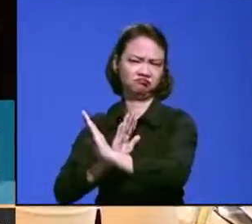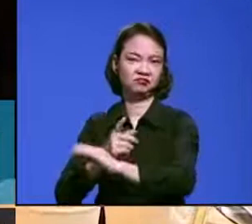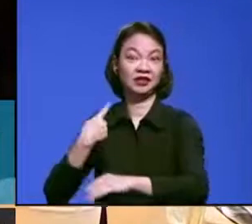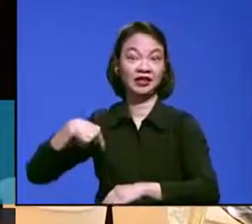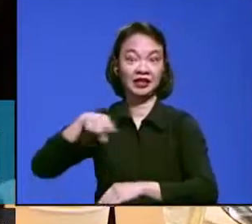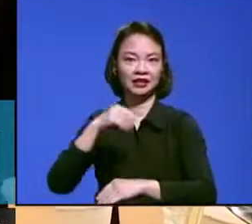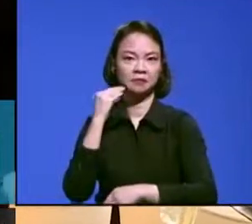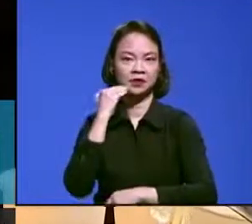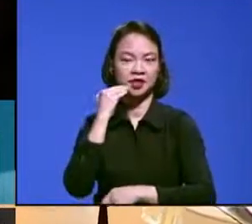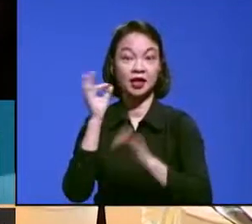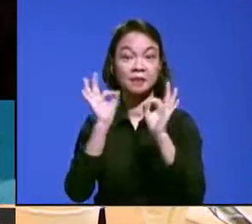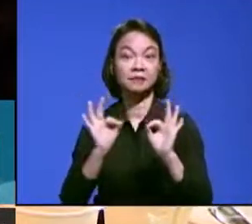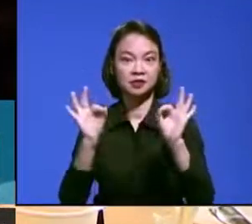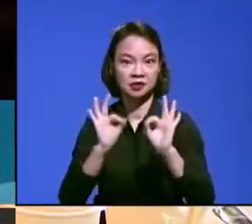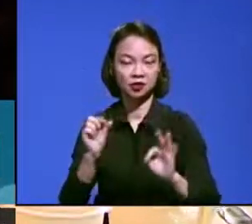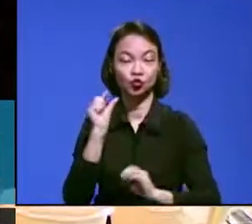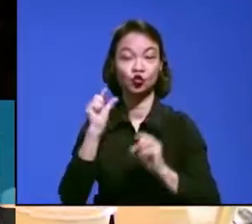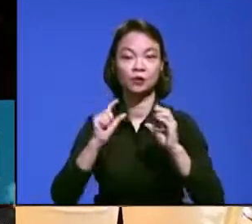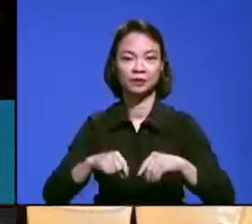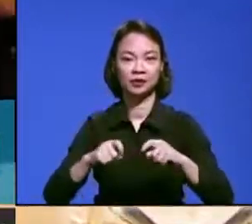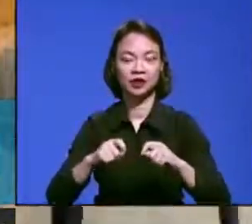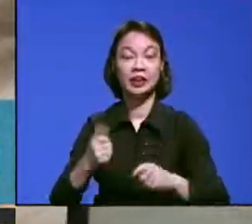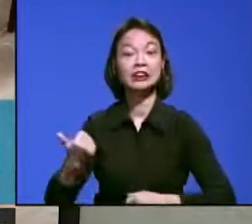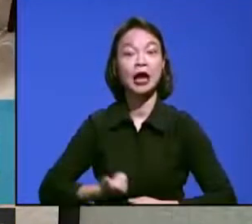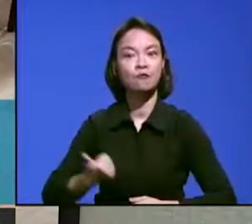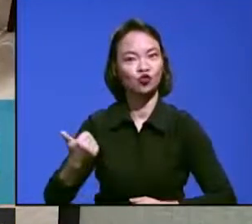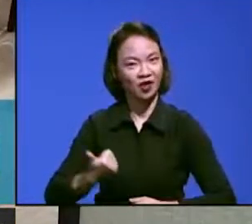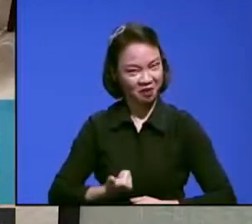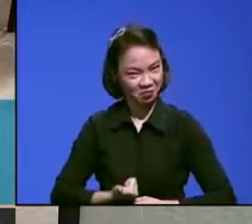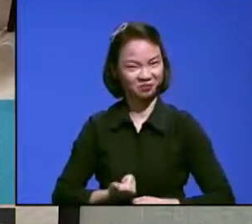menjaga steril untuk kepentingan tamu-tamu kita.